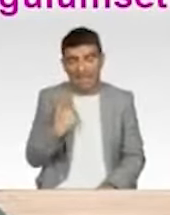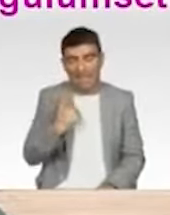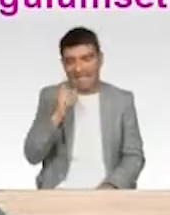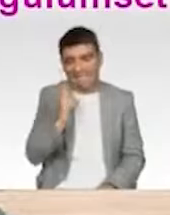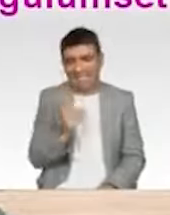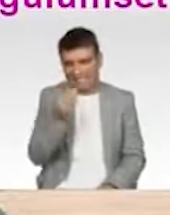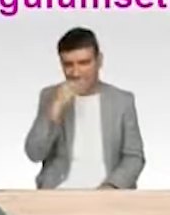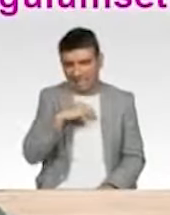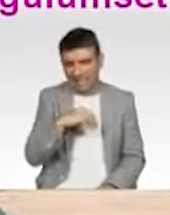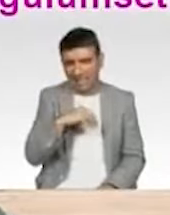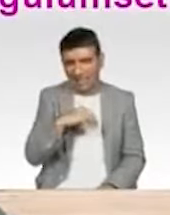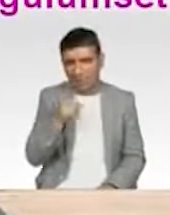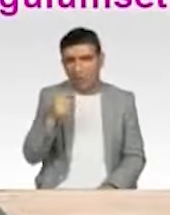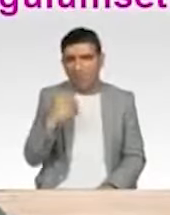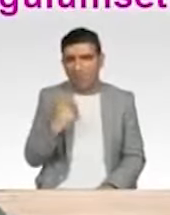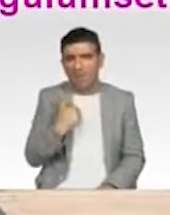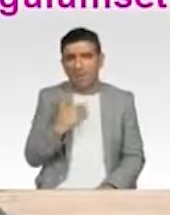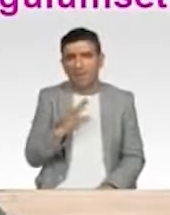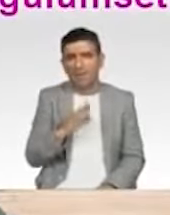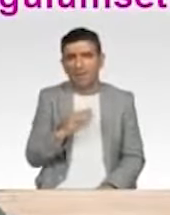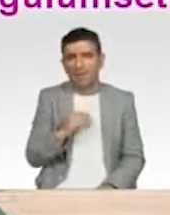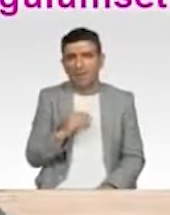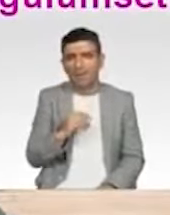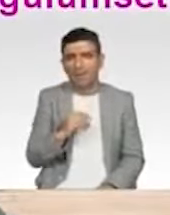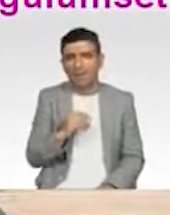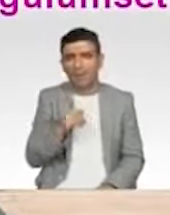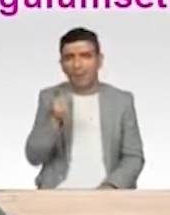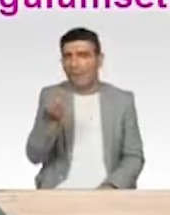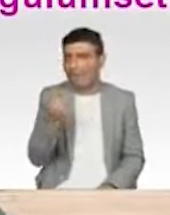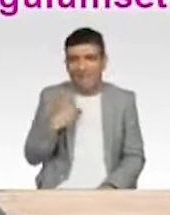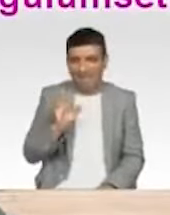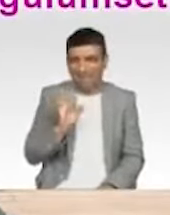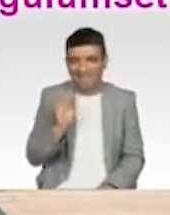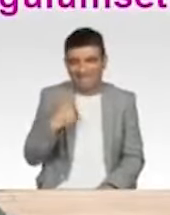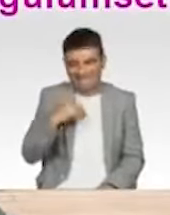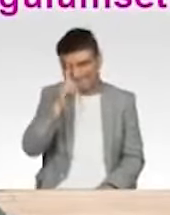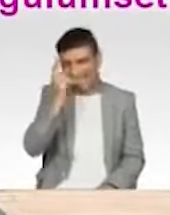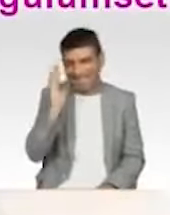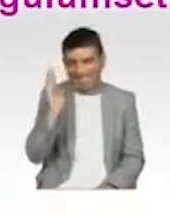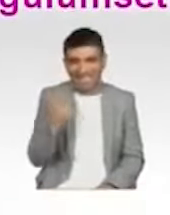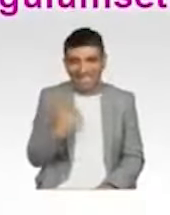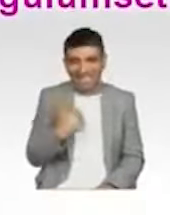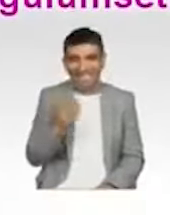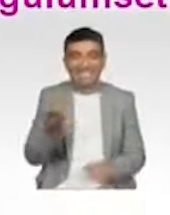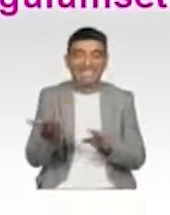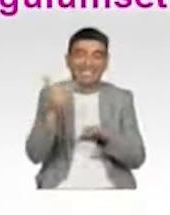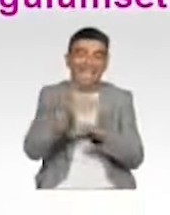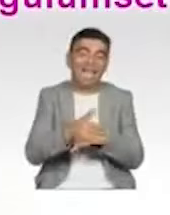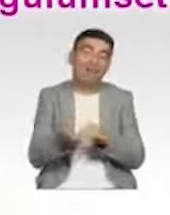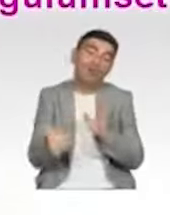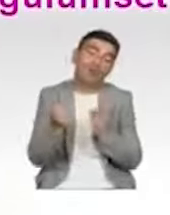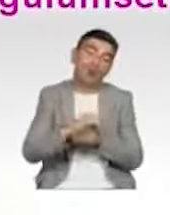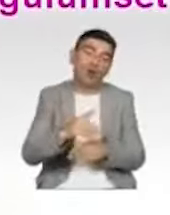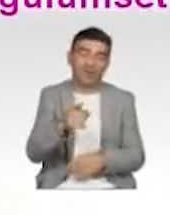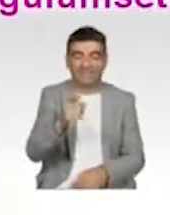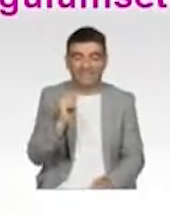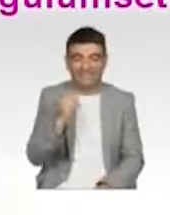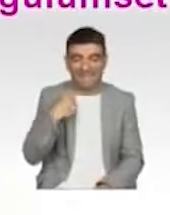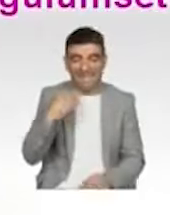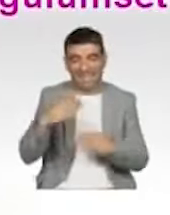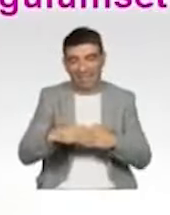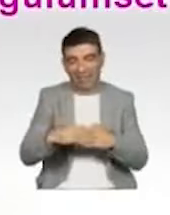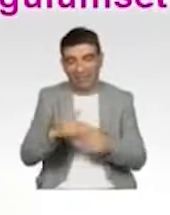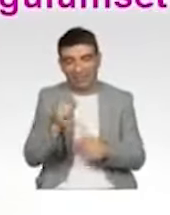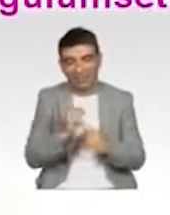ilk yedim, o vermedi ki benim şey o da o vermedi ki diyor. Ha doğru, geldikten sonra tanıştınız. O da arkadaşım. Evet,